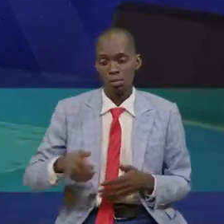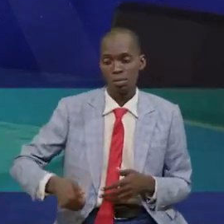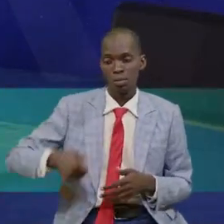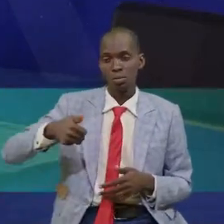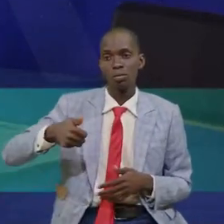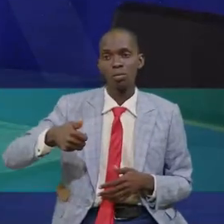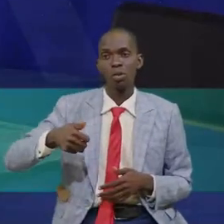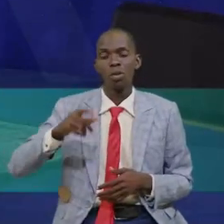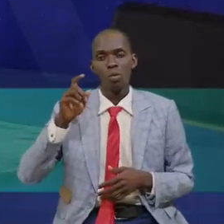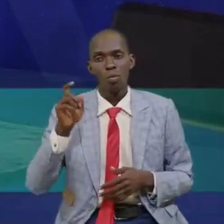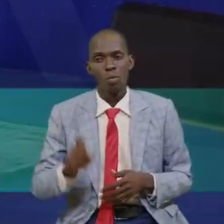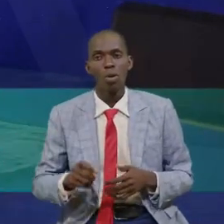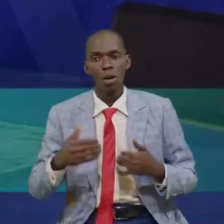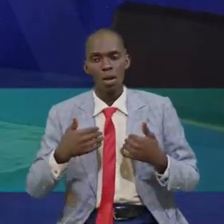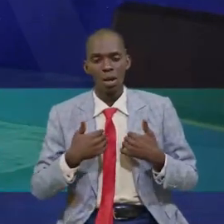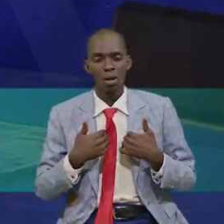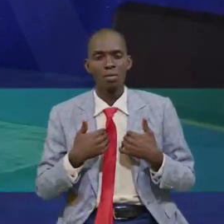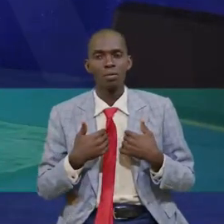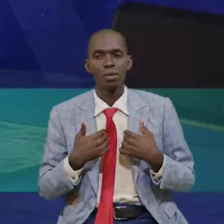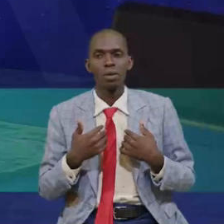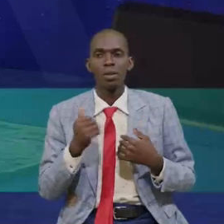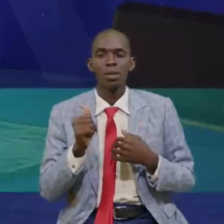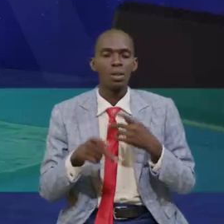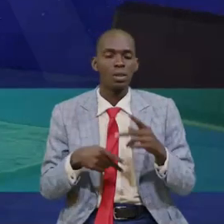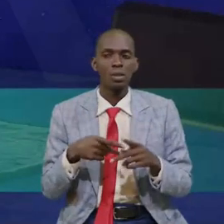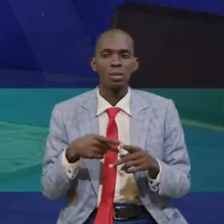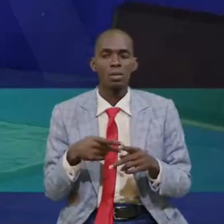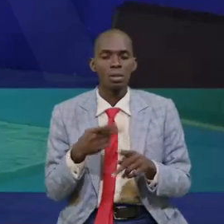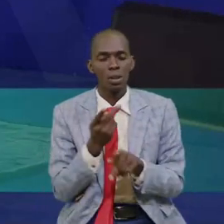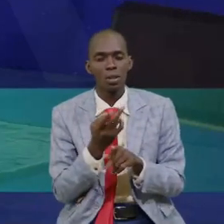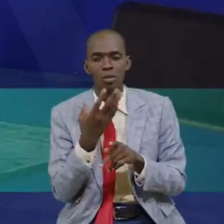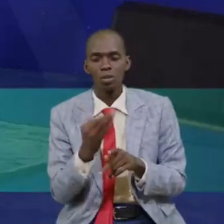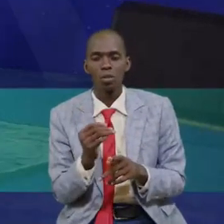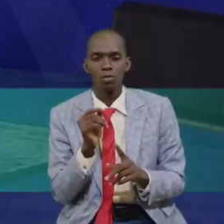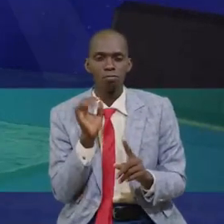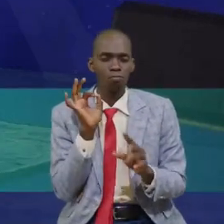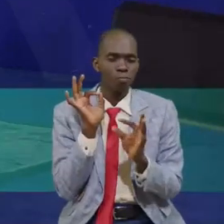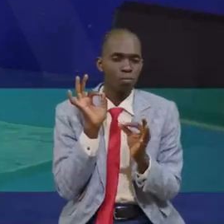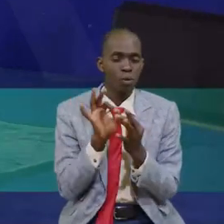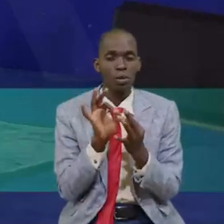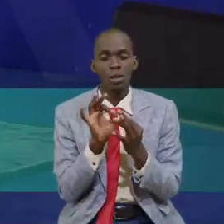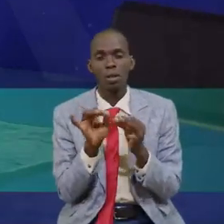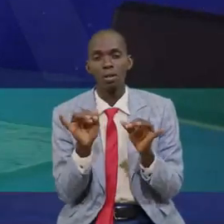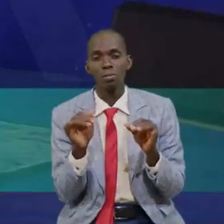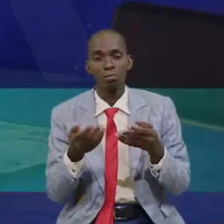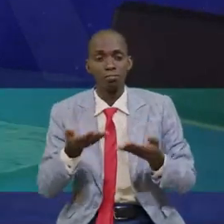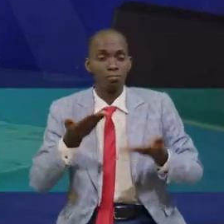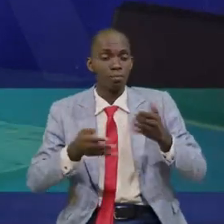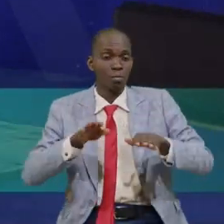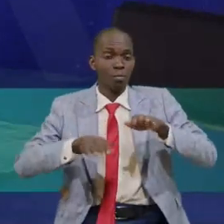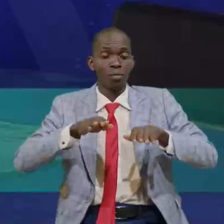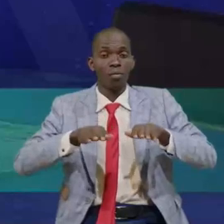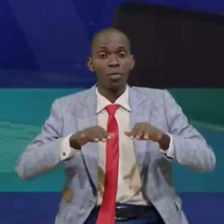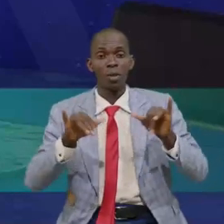doivent avoir tel kilo, Et quand